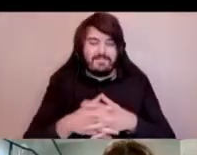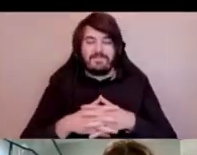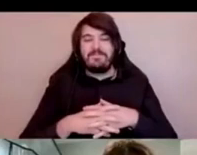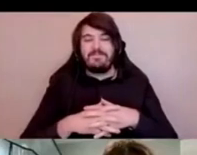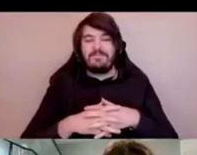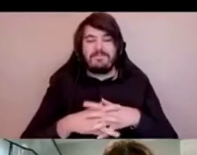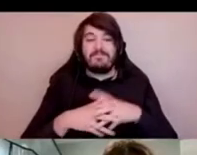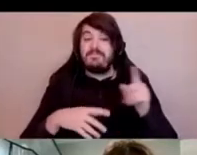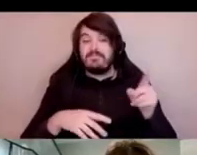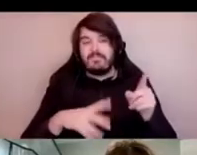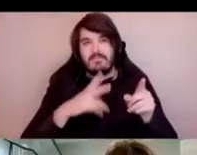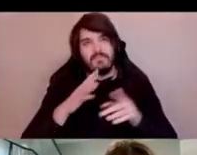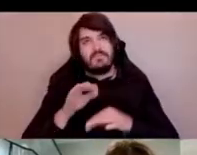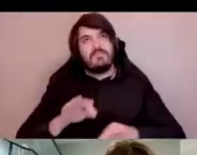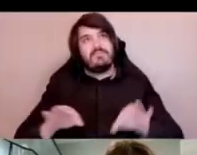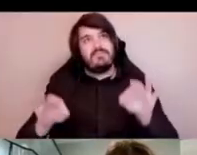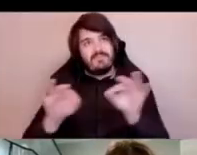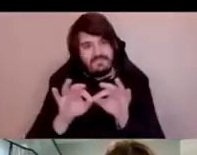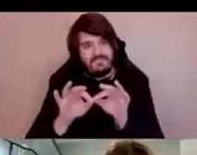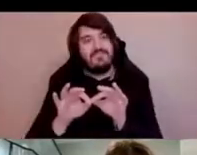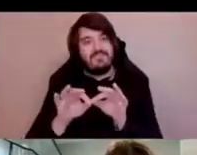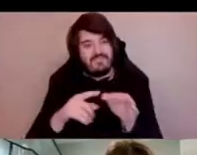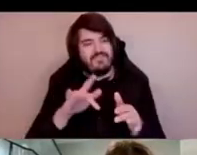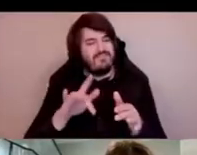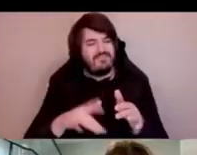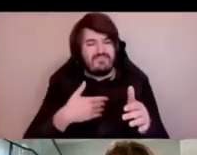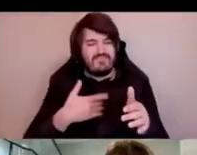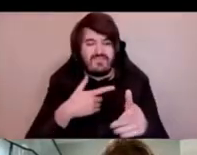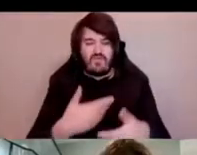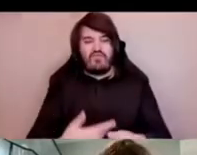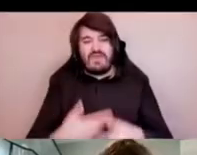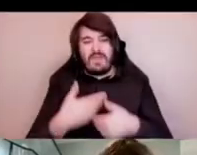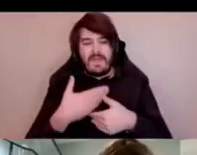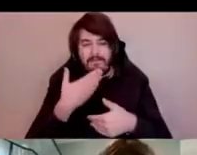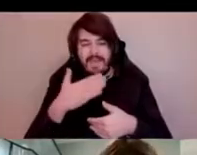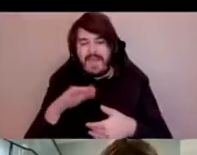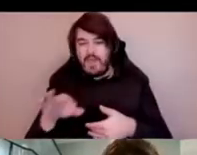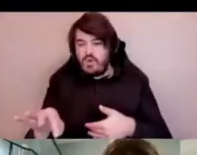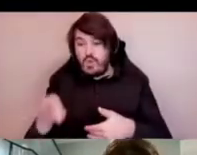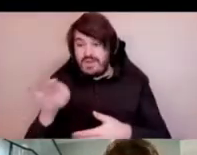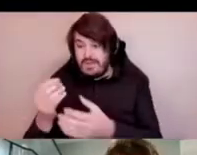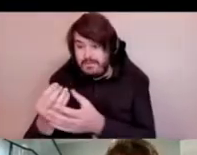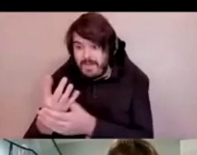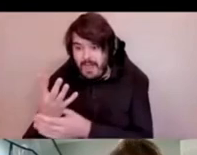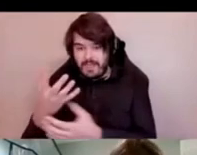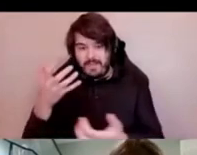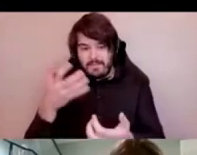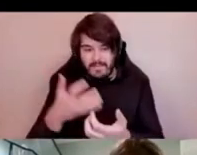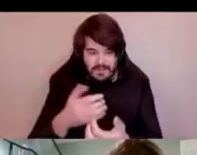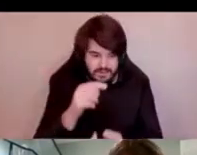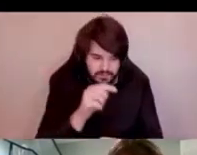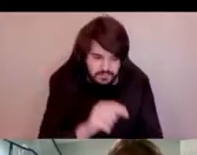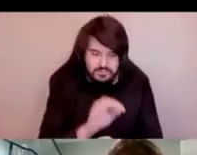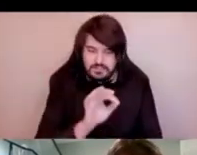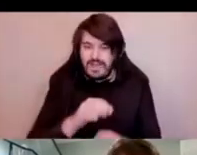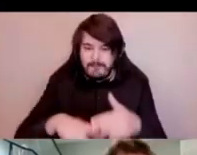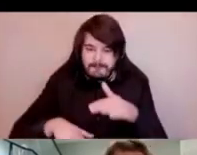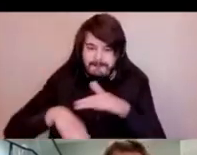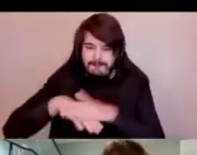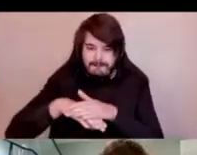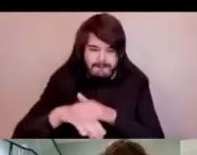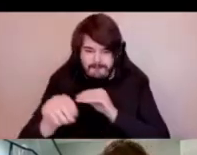Puis ça, c'est vraiment important parce que ça va nous aider à bien choisir nos plantes, maximiser les quantités